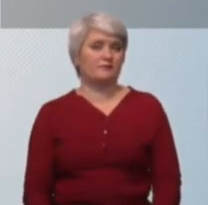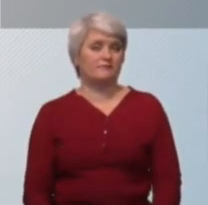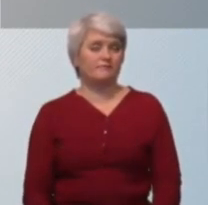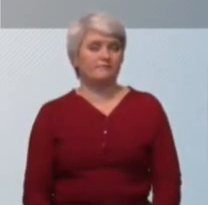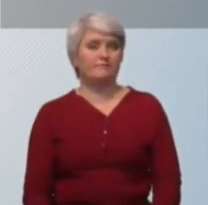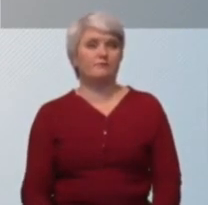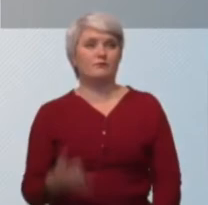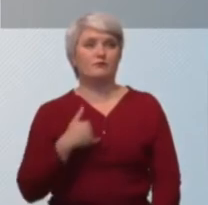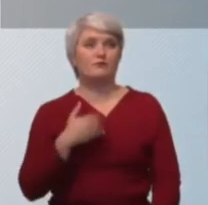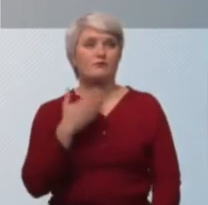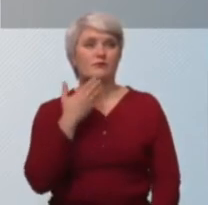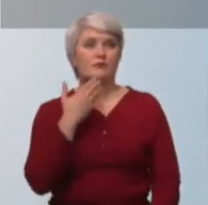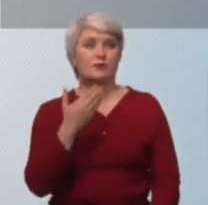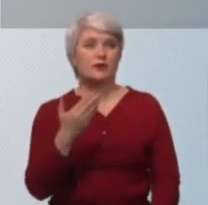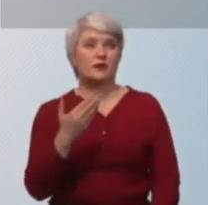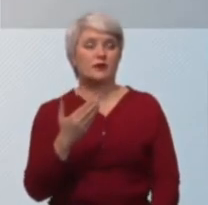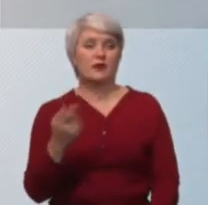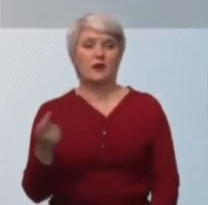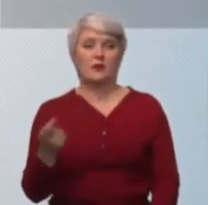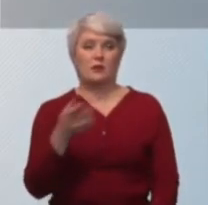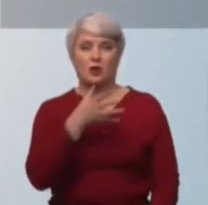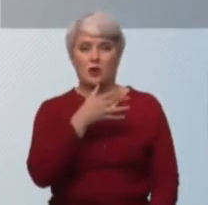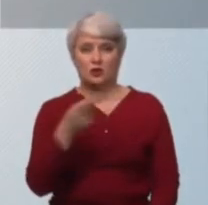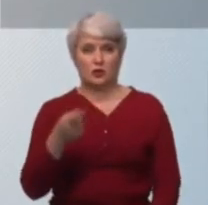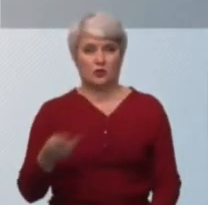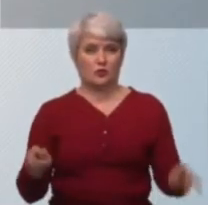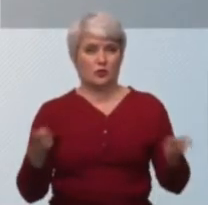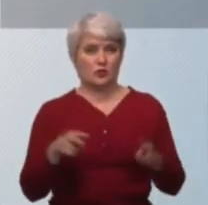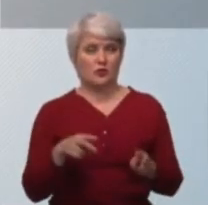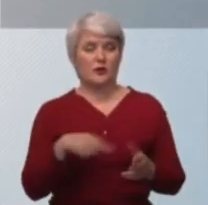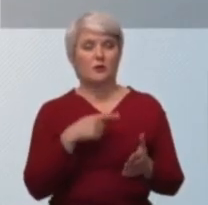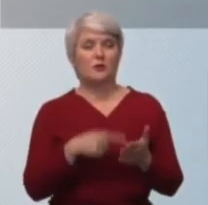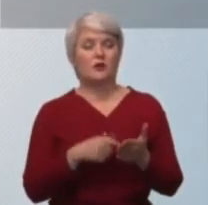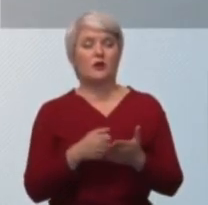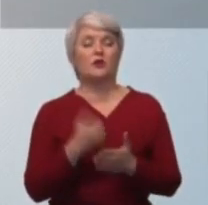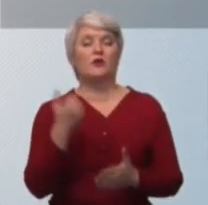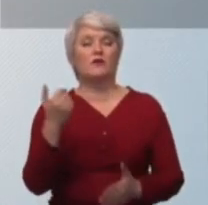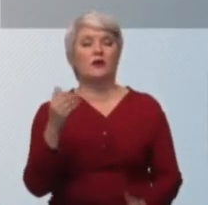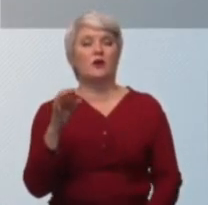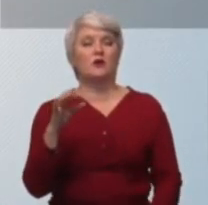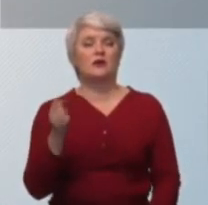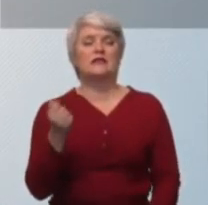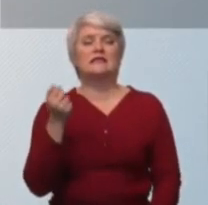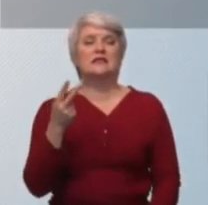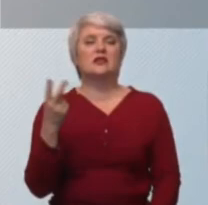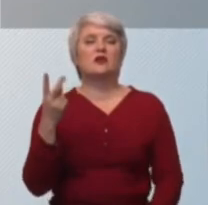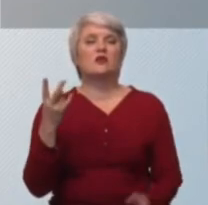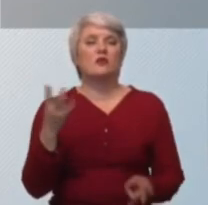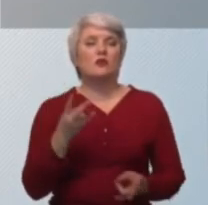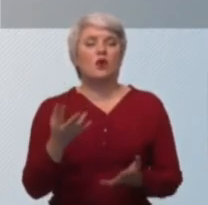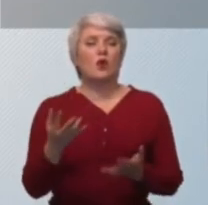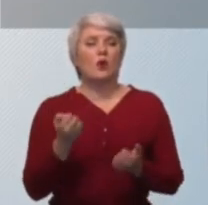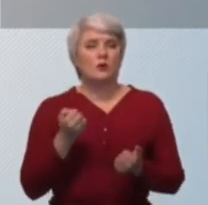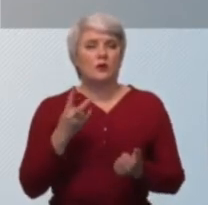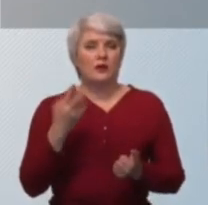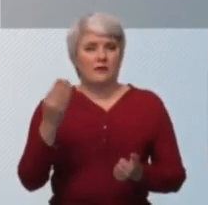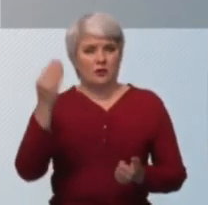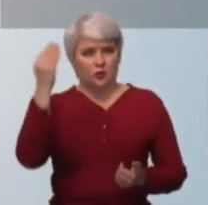У мене є питання, тому що взагалі обмаль часу залишається. Питання до вас, пане Олександре. Скільки повинен отримувати, на вашу думку, міський